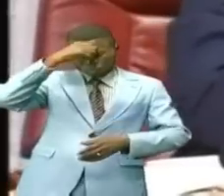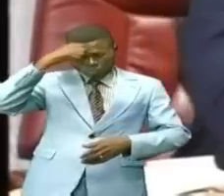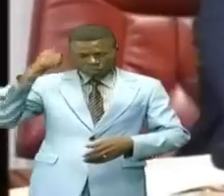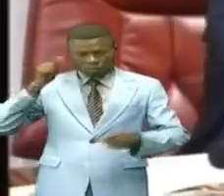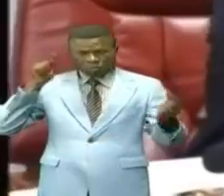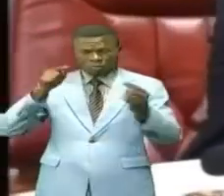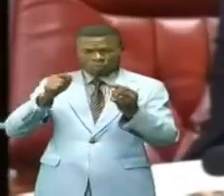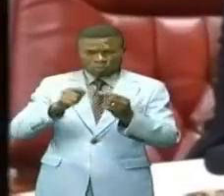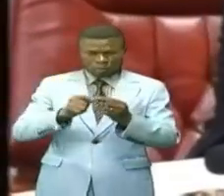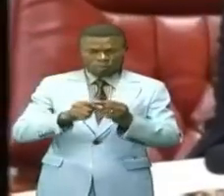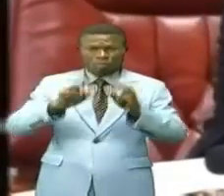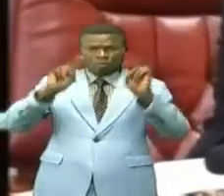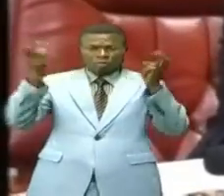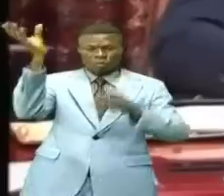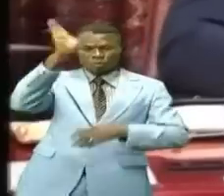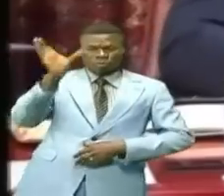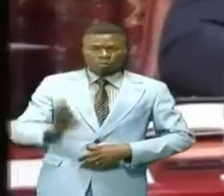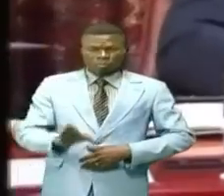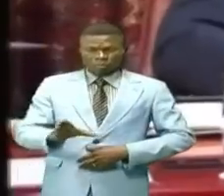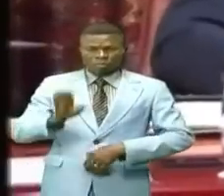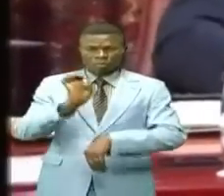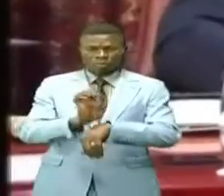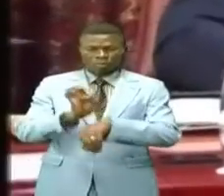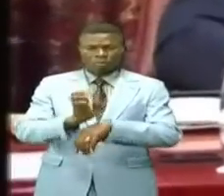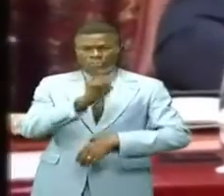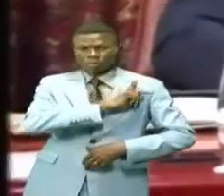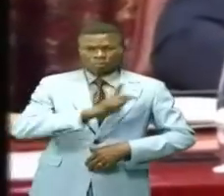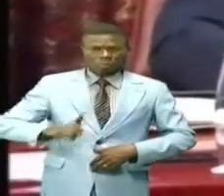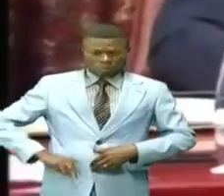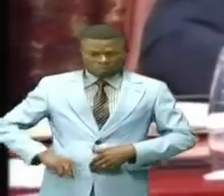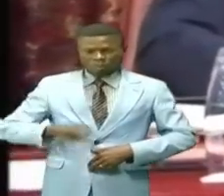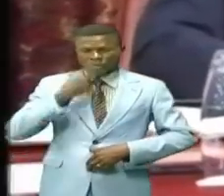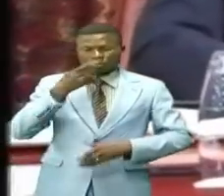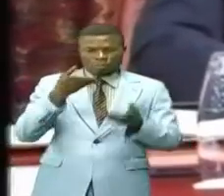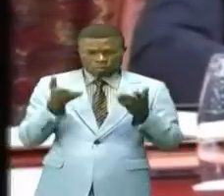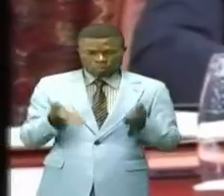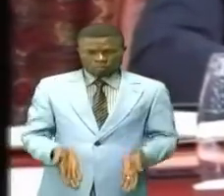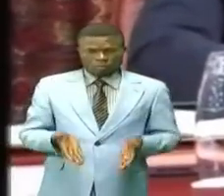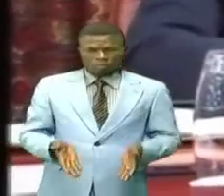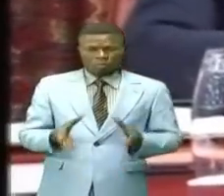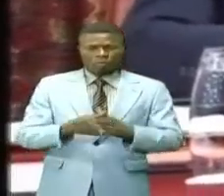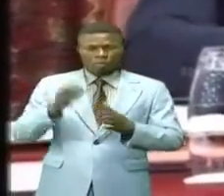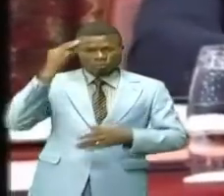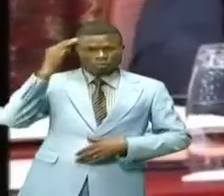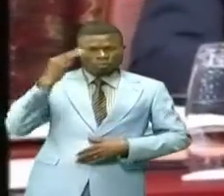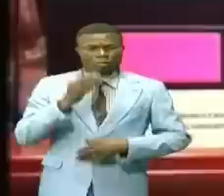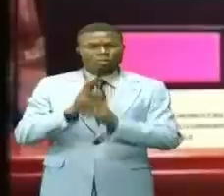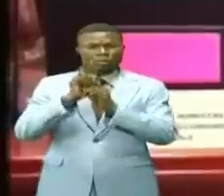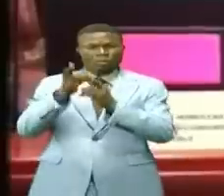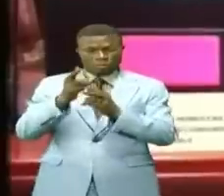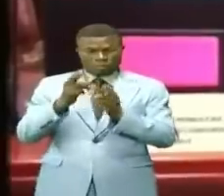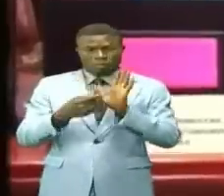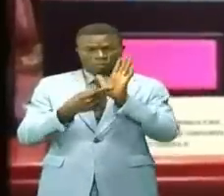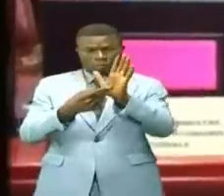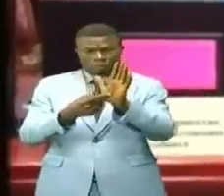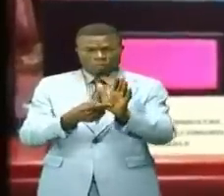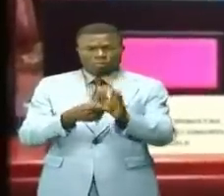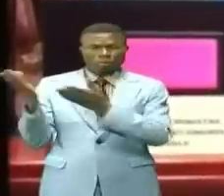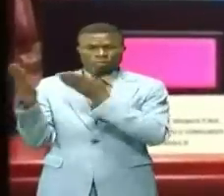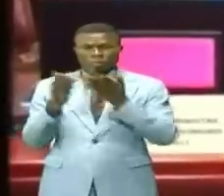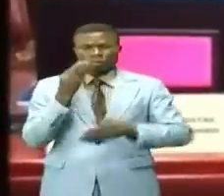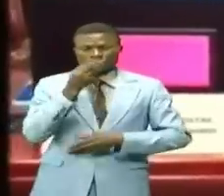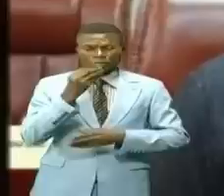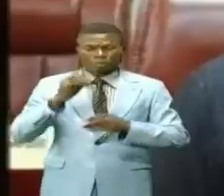menant vers la cité de Nkamba était également sur la table des discussions. Le compte-rendu, vous l'avez suivi avec le porte-parole